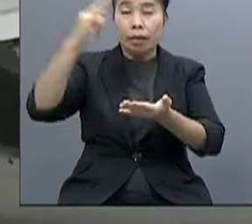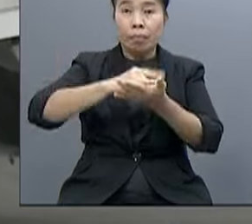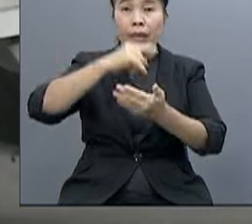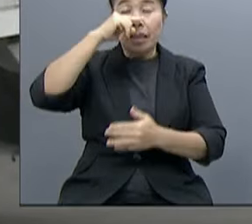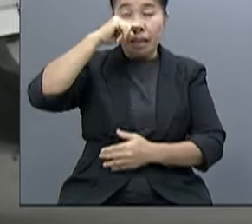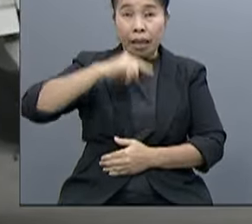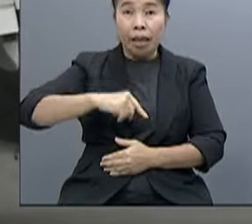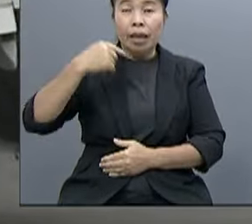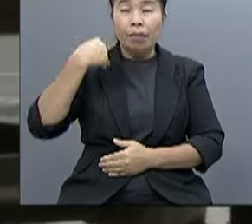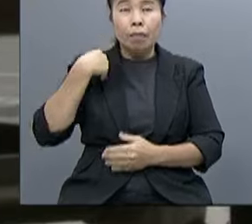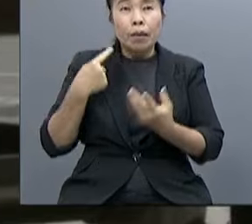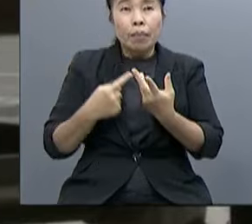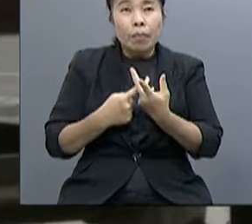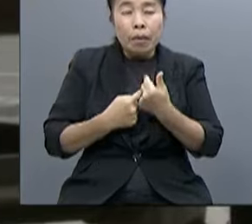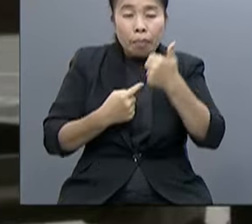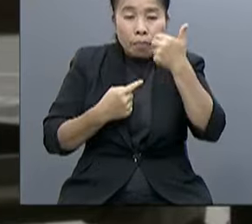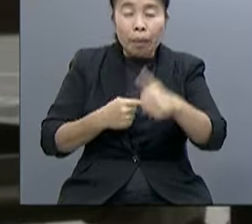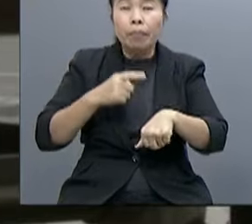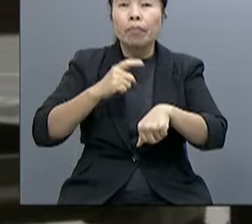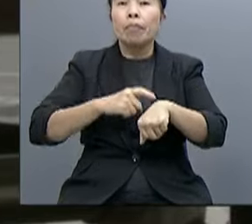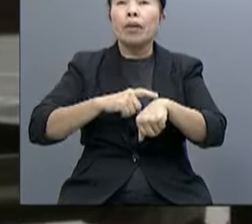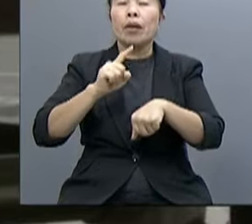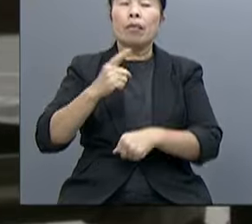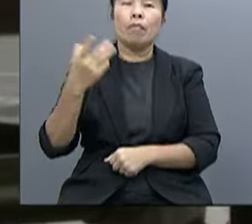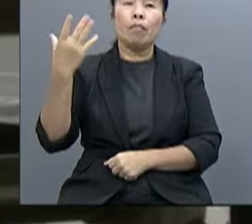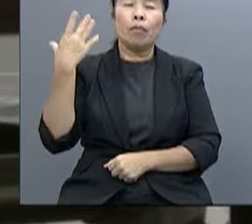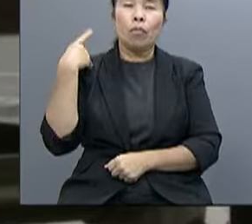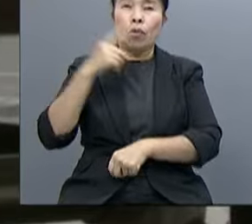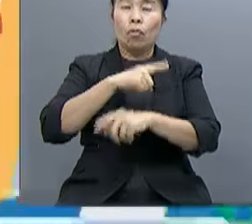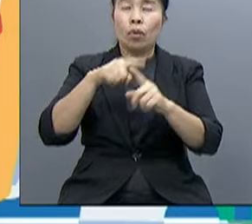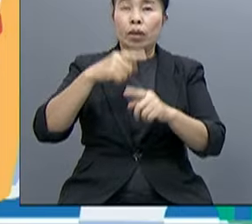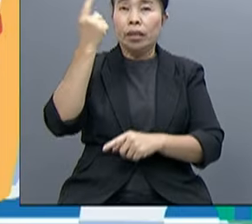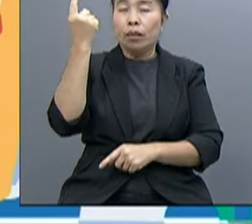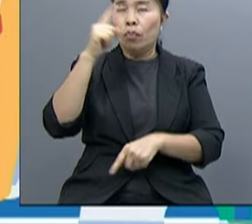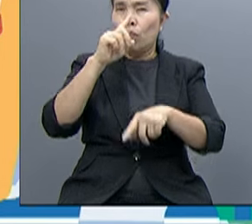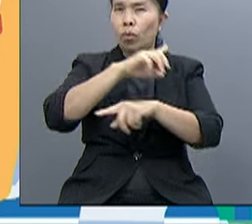ะกระทรวงการท่องเที่ยวและกีฬารายงานว่าตั้งแต่วันที่